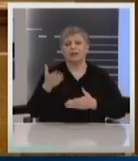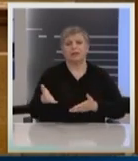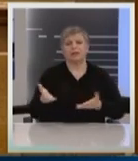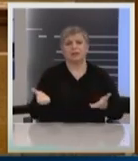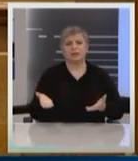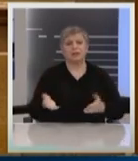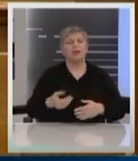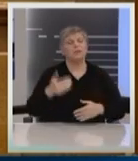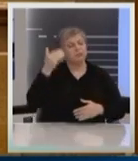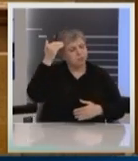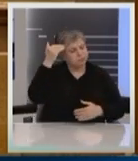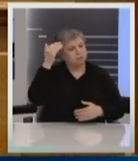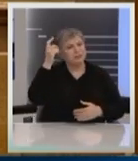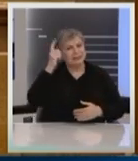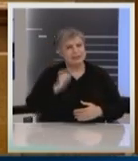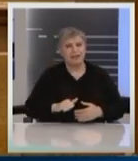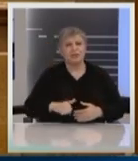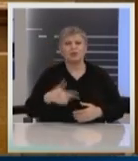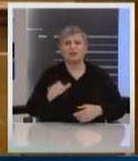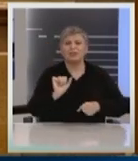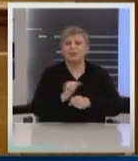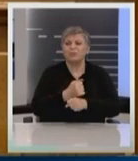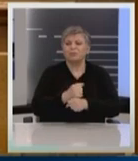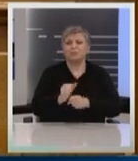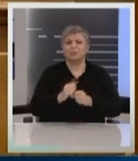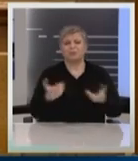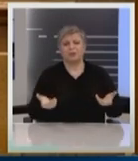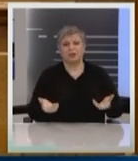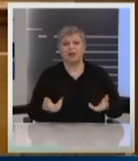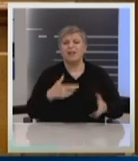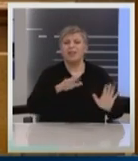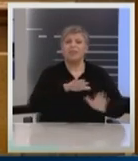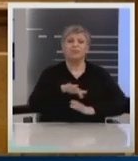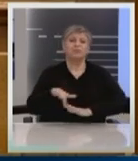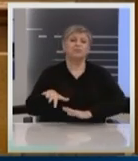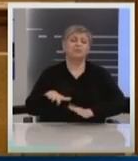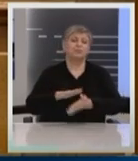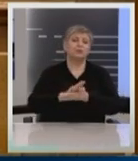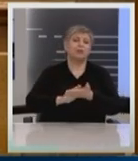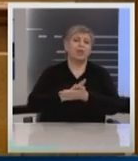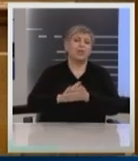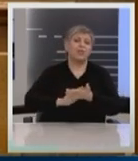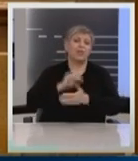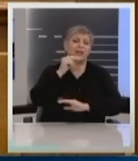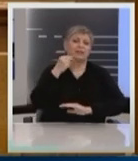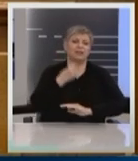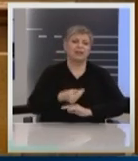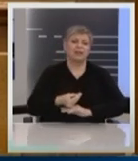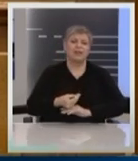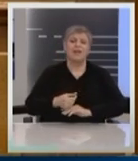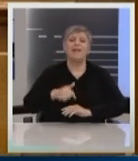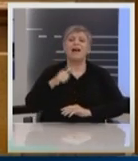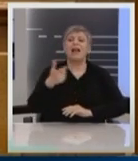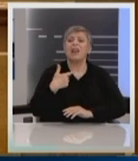μέσα σας ξέρετε ότι ένα καπρίτσιο κάνατε. Απαξιώσατε δήθεν την Εκκλησία. Αλλά πάτε εκεί για